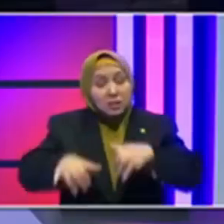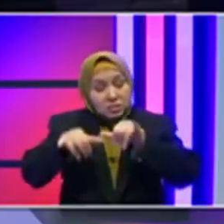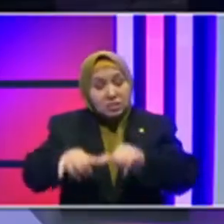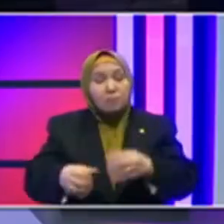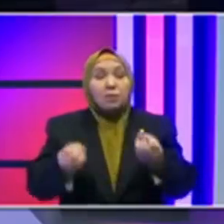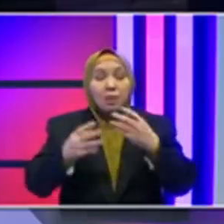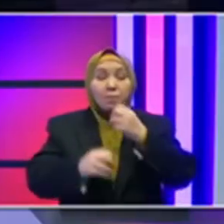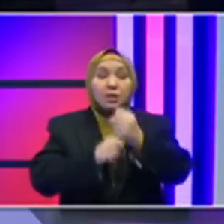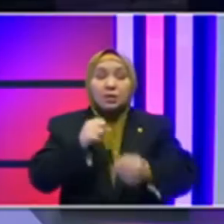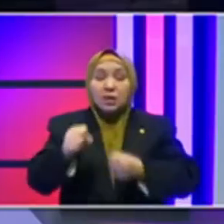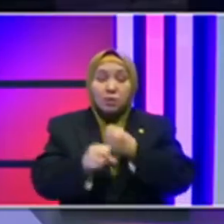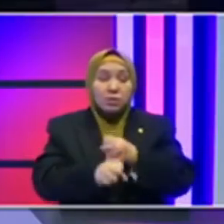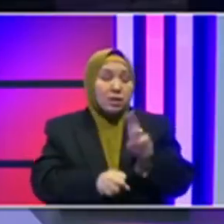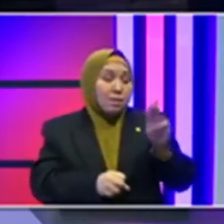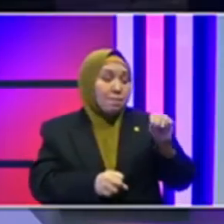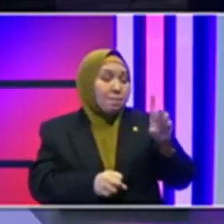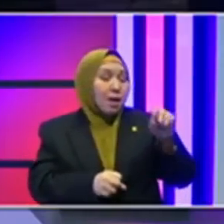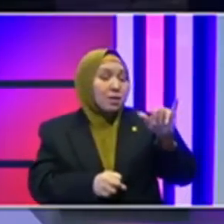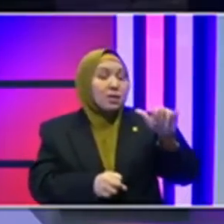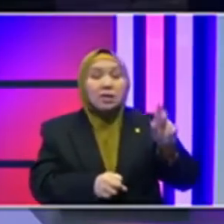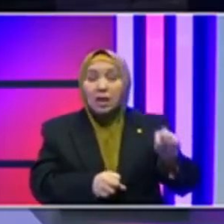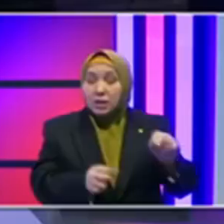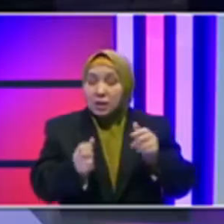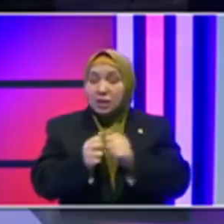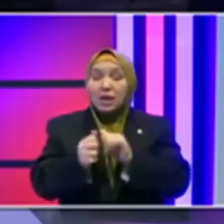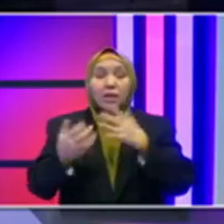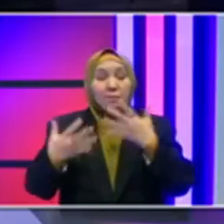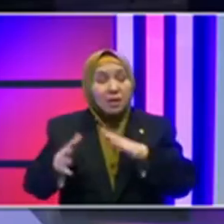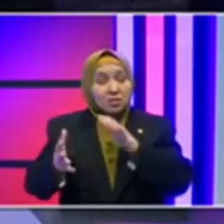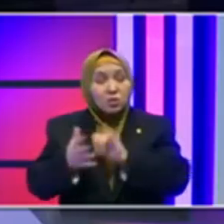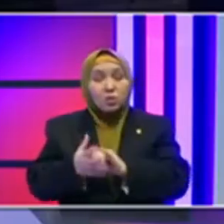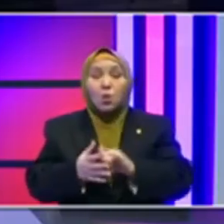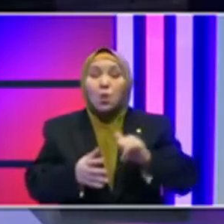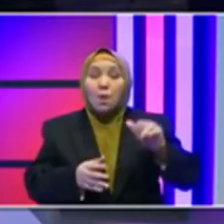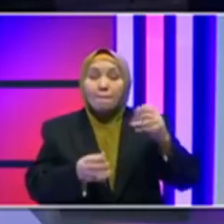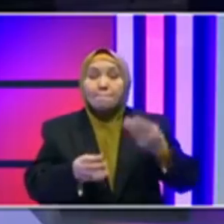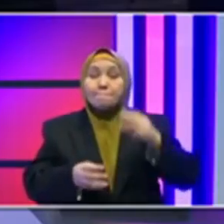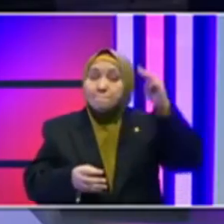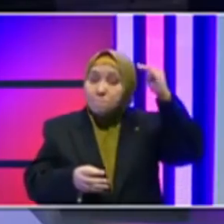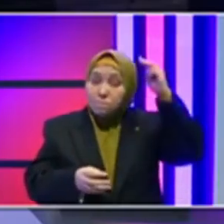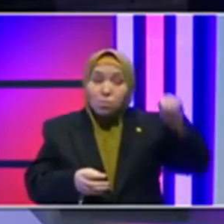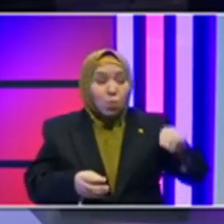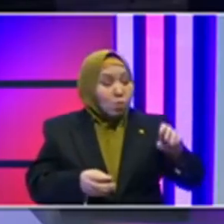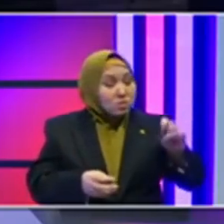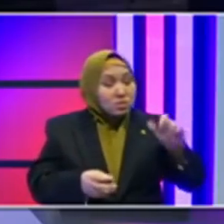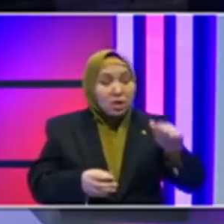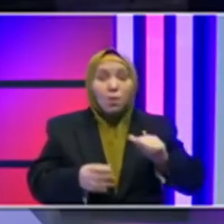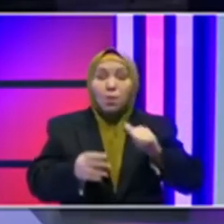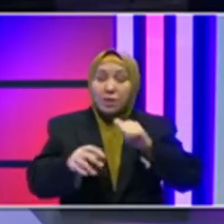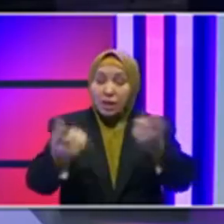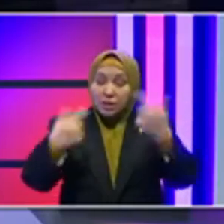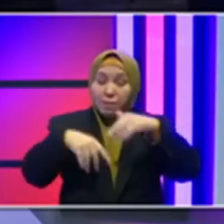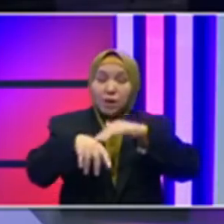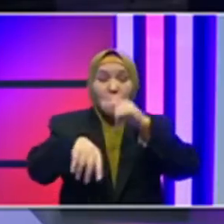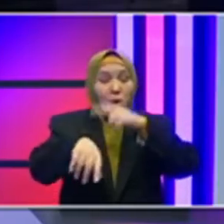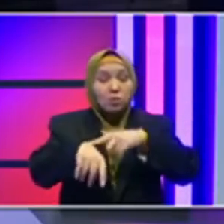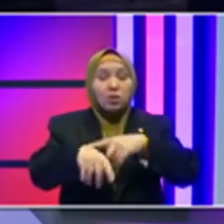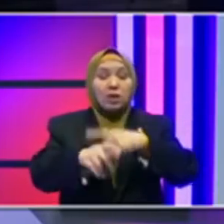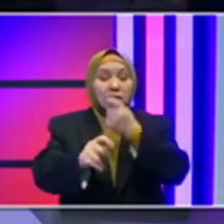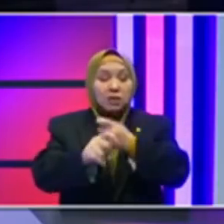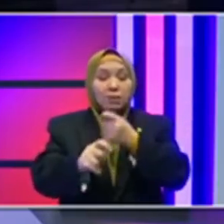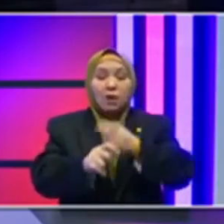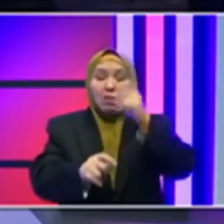di madyan dengan kemudian engkau wahai Musa datang menurut waktu yang ditetapkan di situ Allah